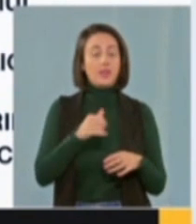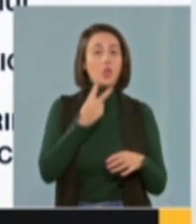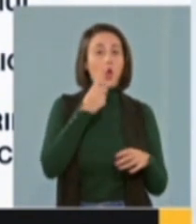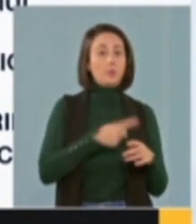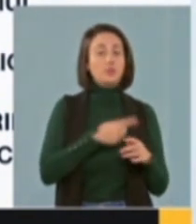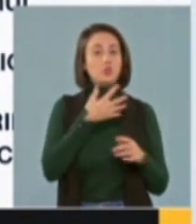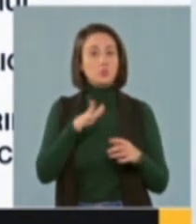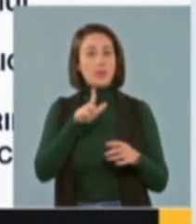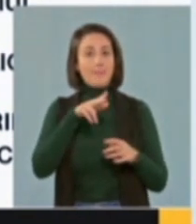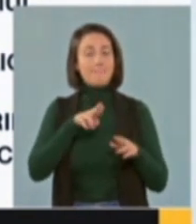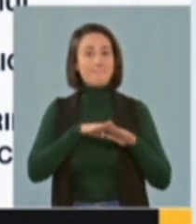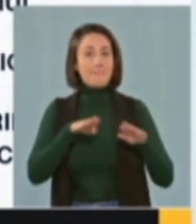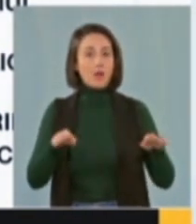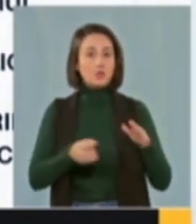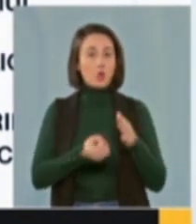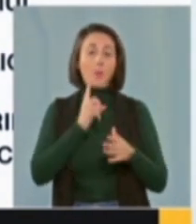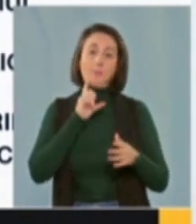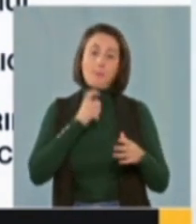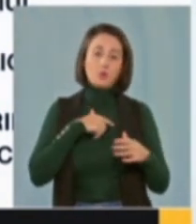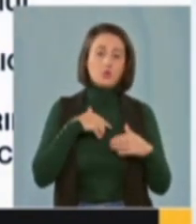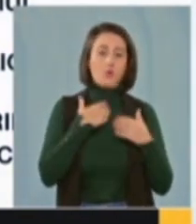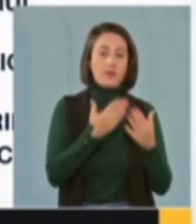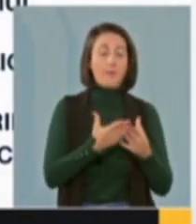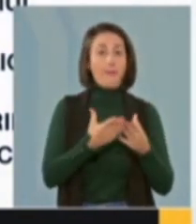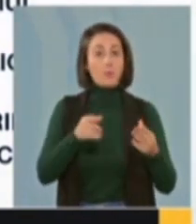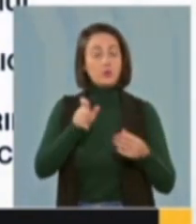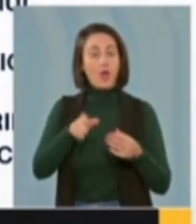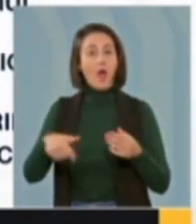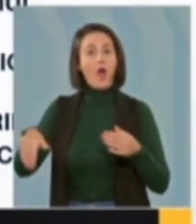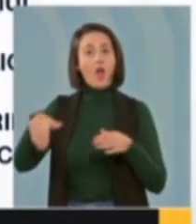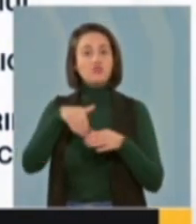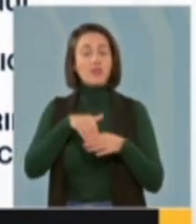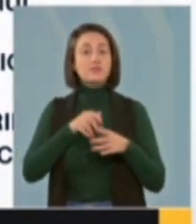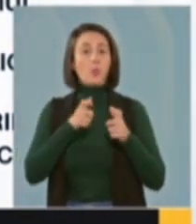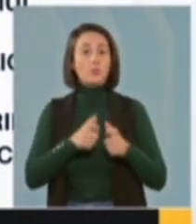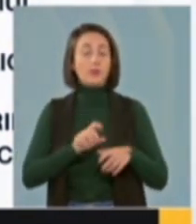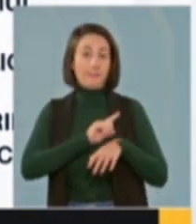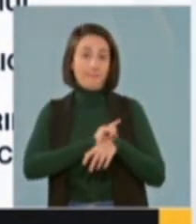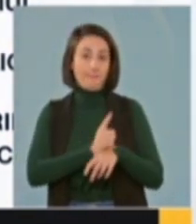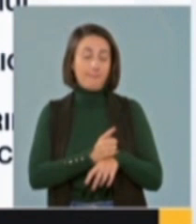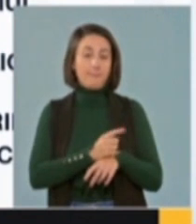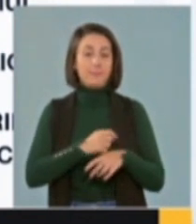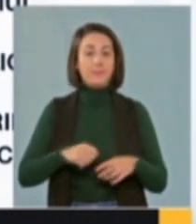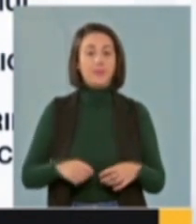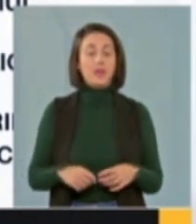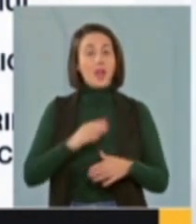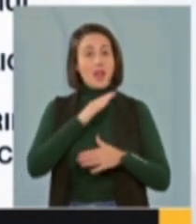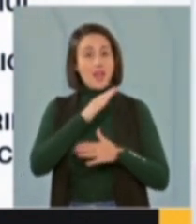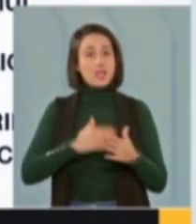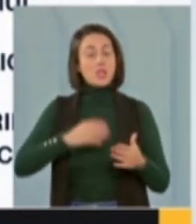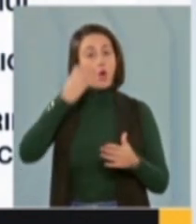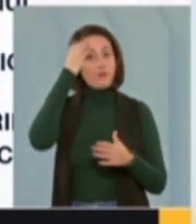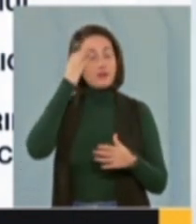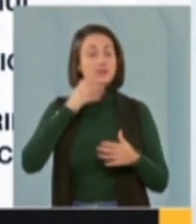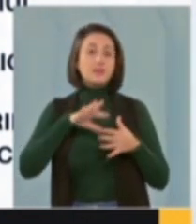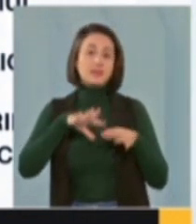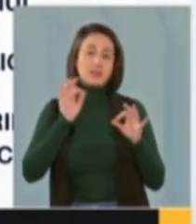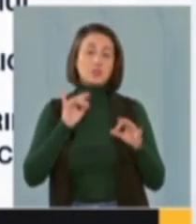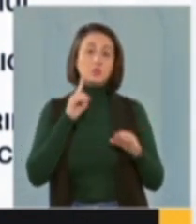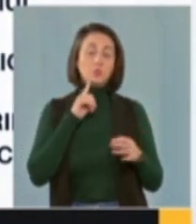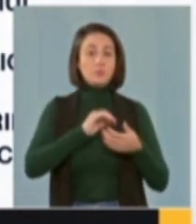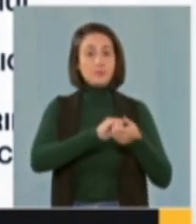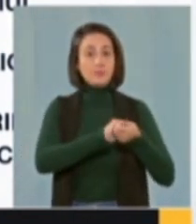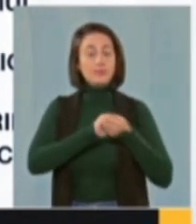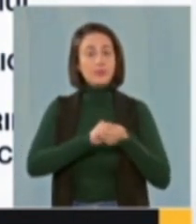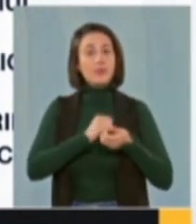1.500 de paturi noi și vor aloca mai mult personal medical în unitățile medicale pe lista de guvernare a celor de la PSD se mai regăsește un